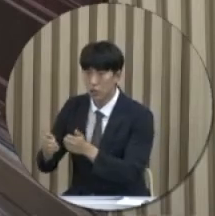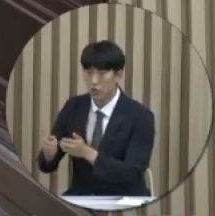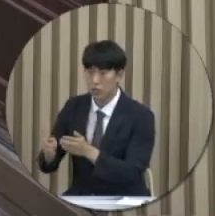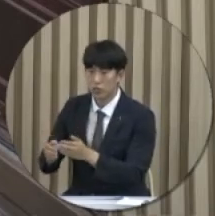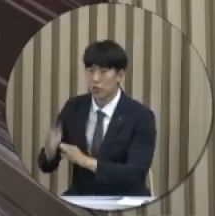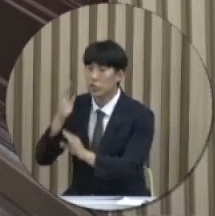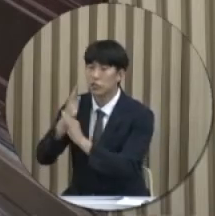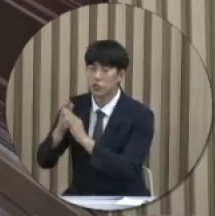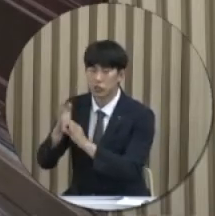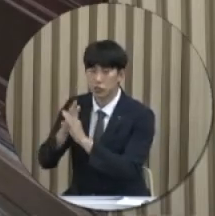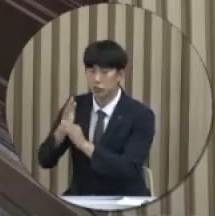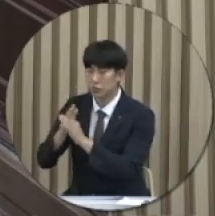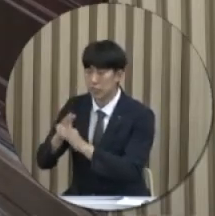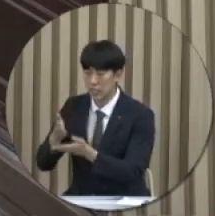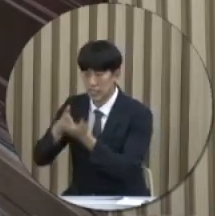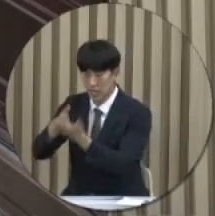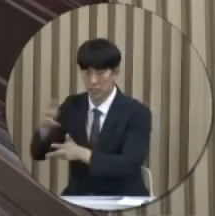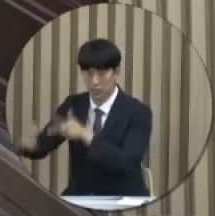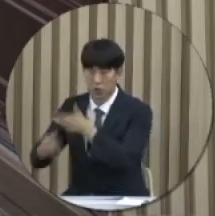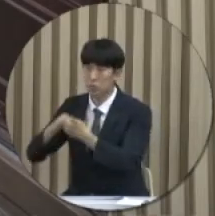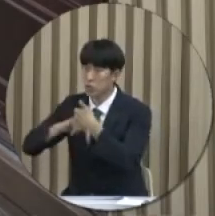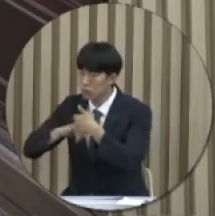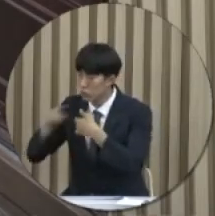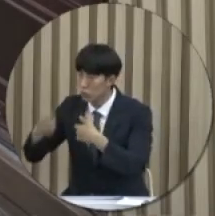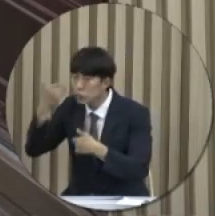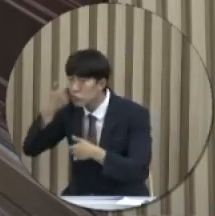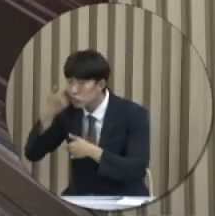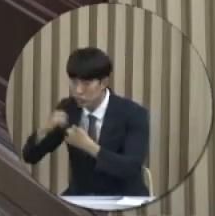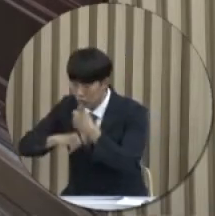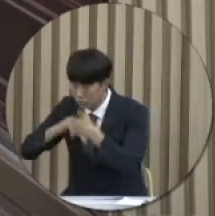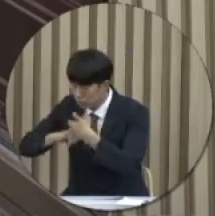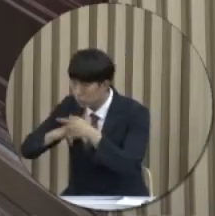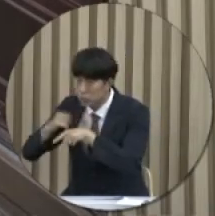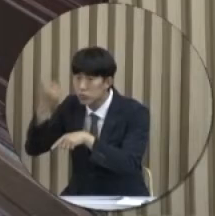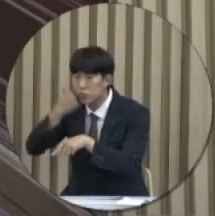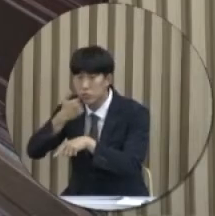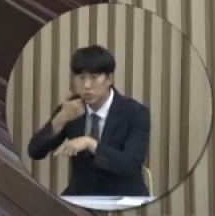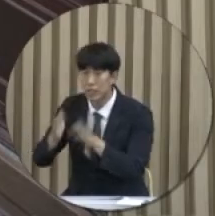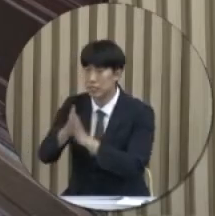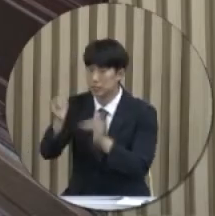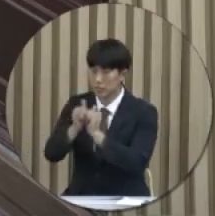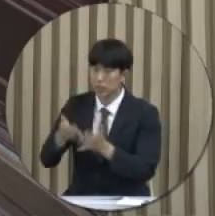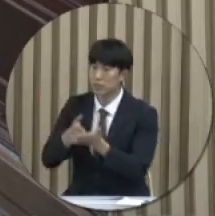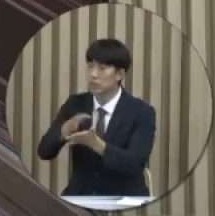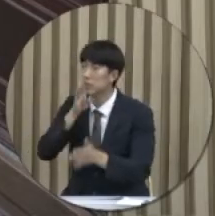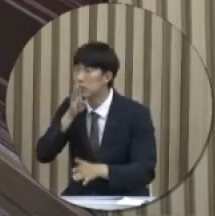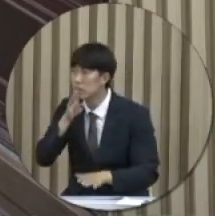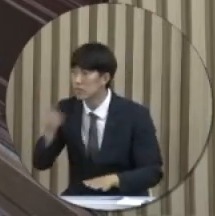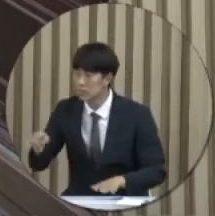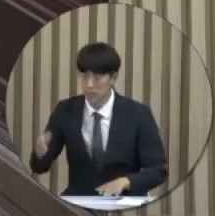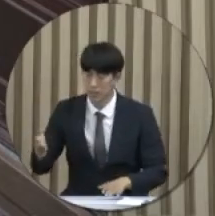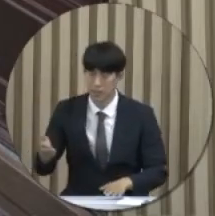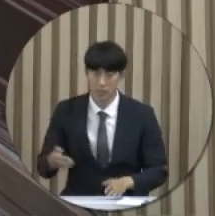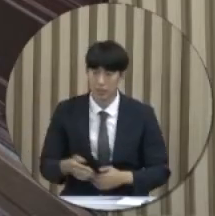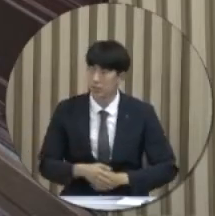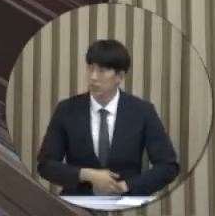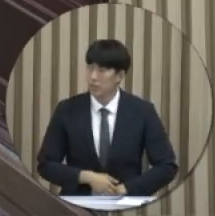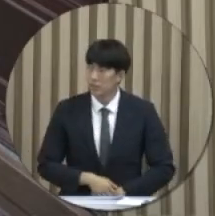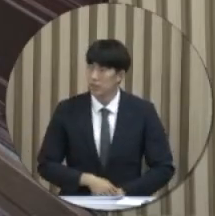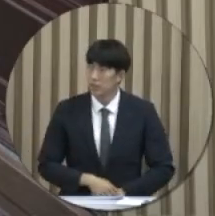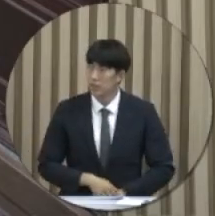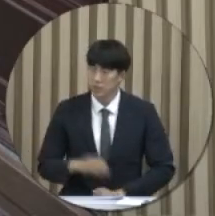사업을 약속했다는데 누가 약속했는지 주체가 누구죠? 그러니까 저기 시민들이 예, 이게 이제 제안한 거라. 이거는 시장님 제가 여쭤보는 게 아니라